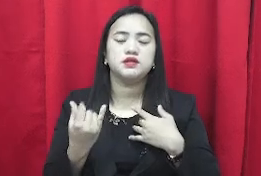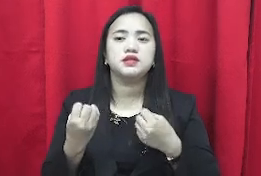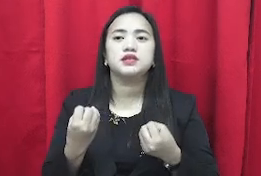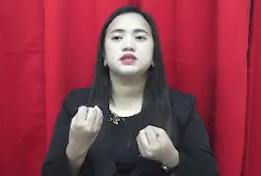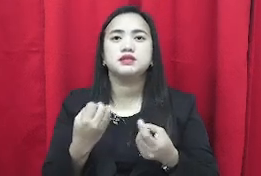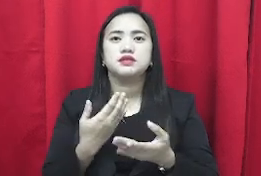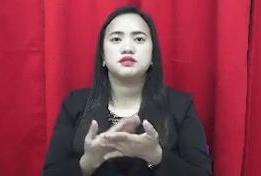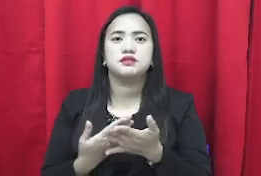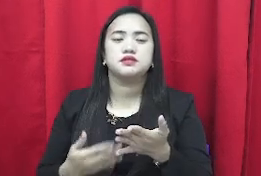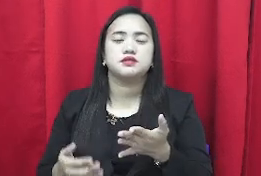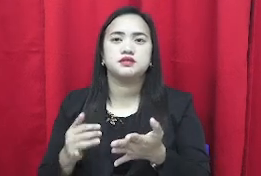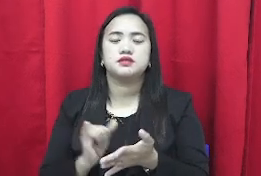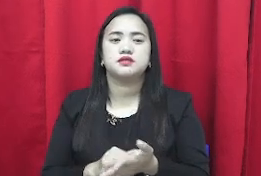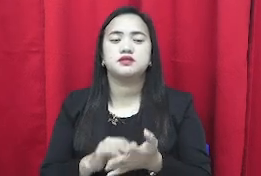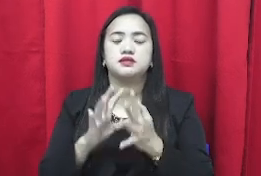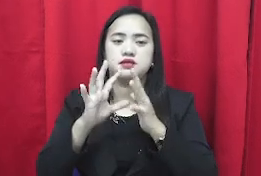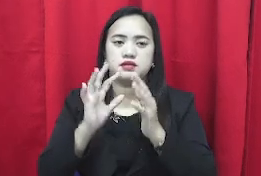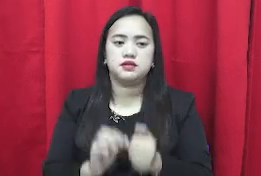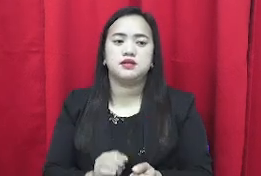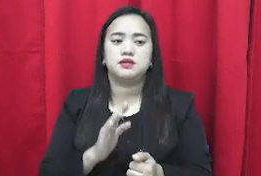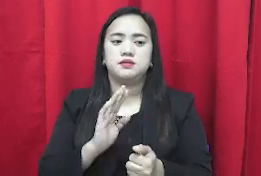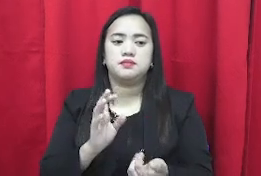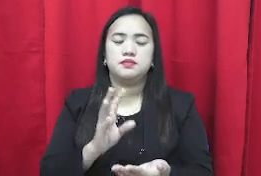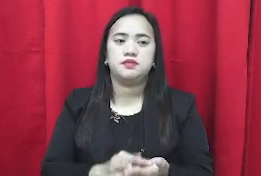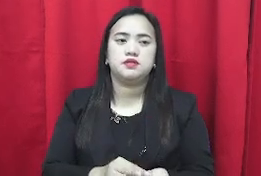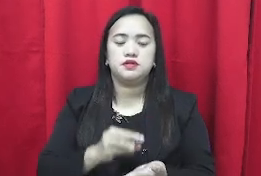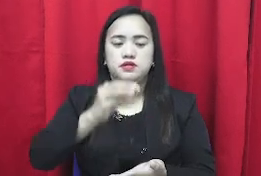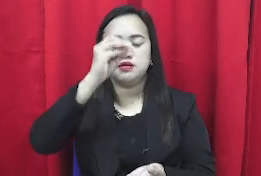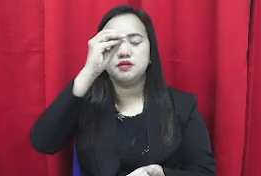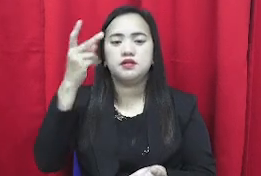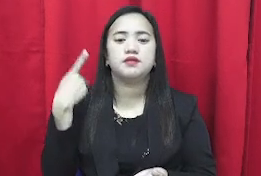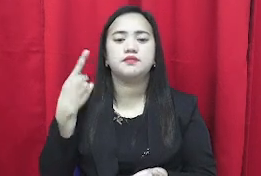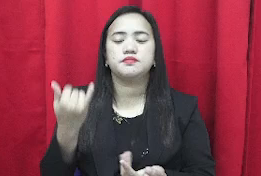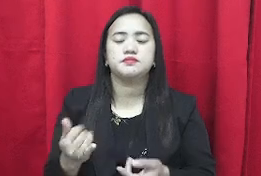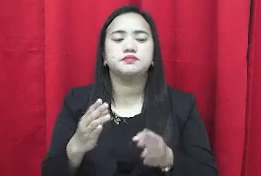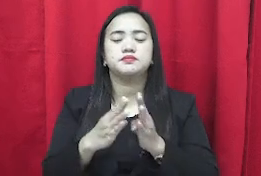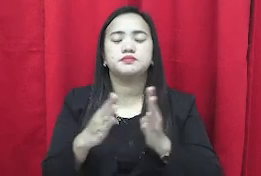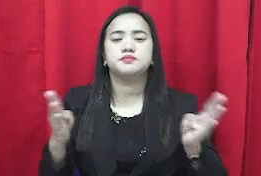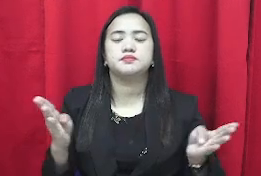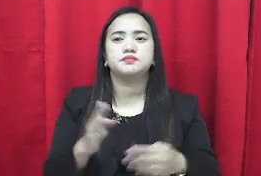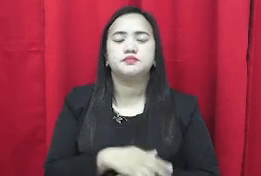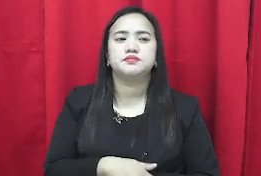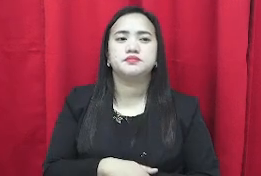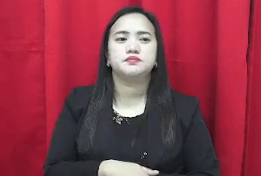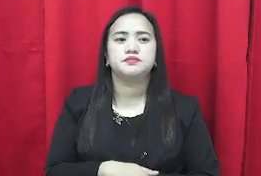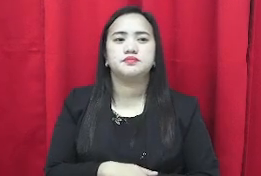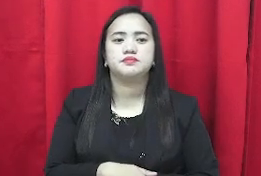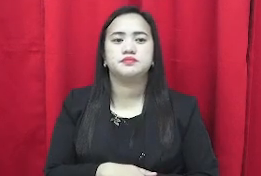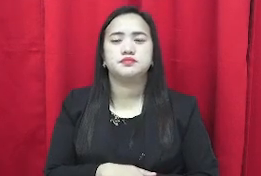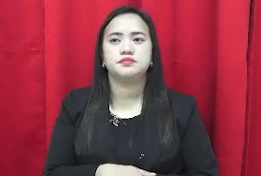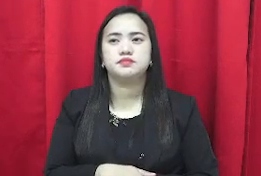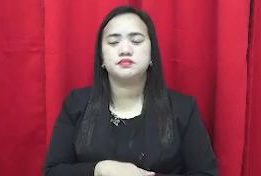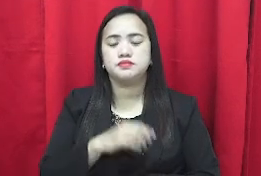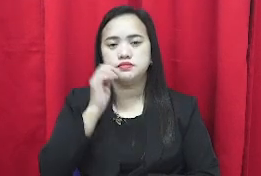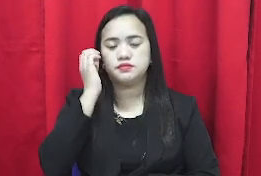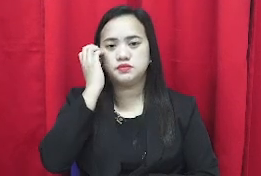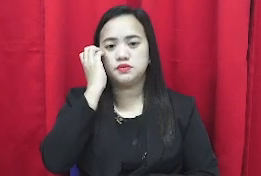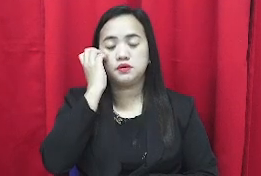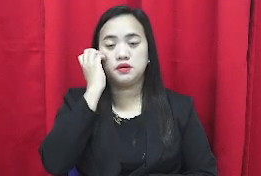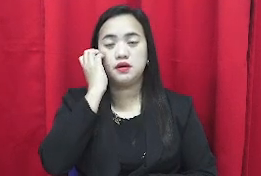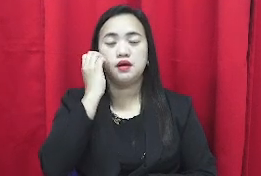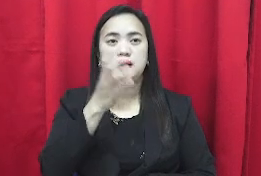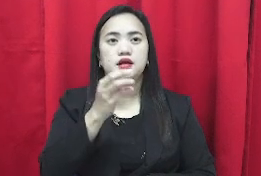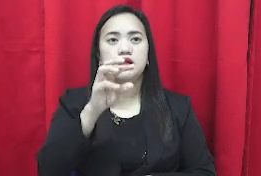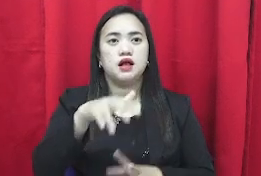matututunan at ah malaking impact yung pakikipagkapwa nila yung pag-submit nila sa kanilang leader